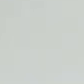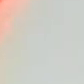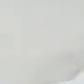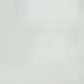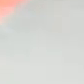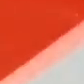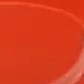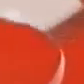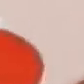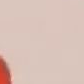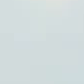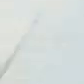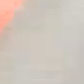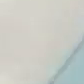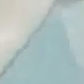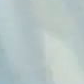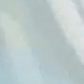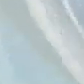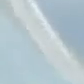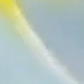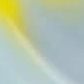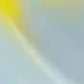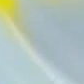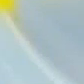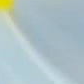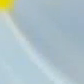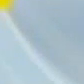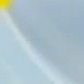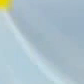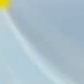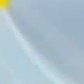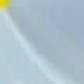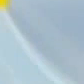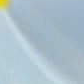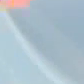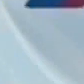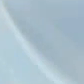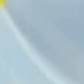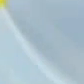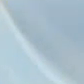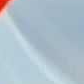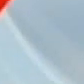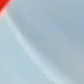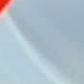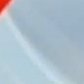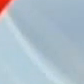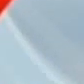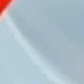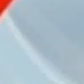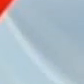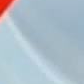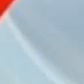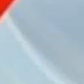Dapat tama sa isip at sa salita. Dapat tama, lalong-lalo na sa